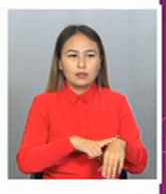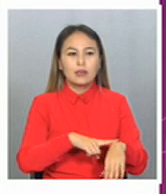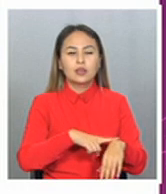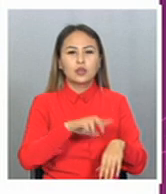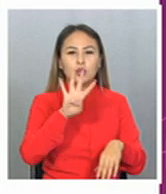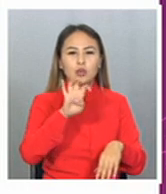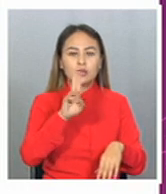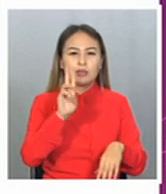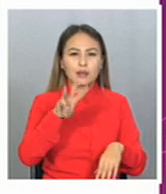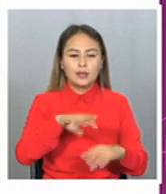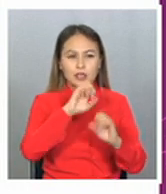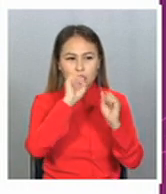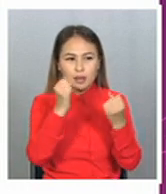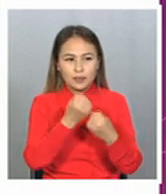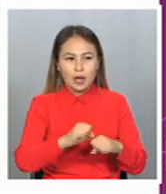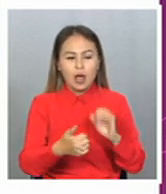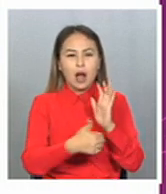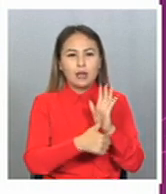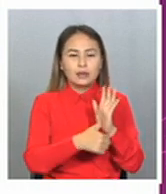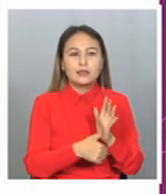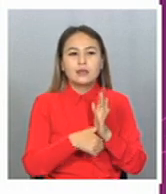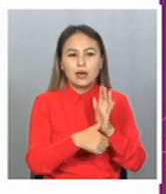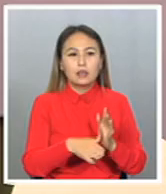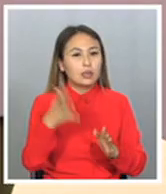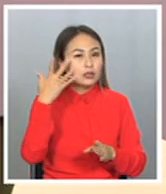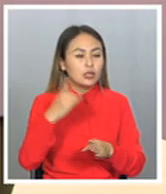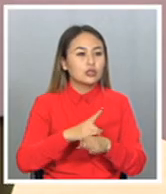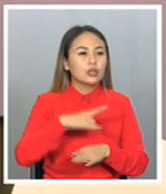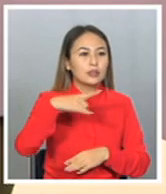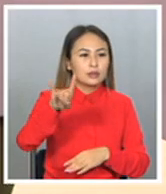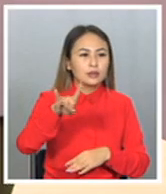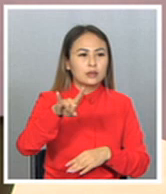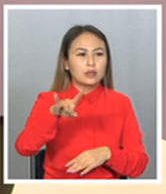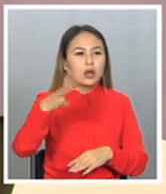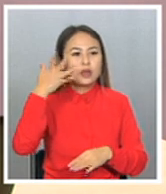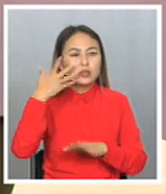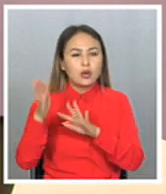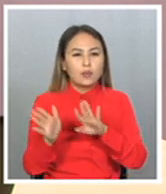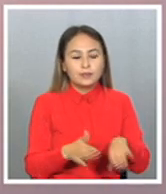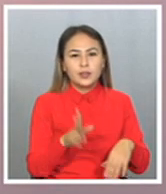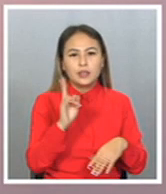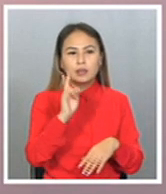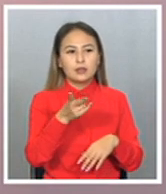километр жылдамдықпен 6 сағат ұшқанда жүріп өткен арақашықтығы